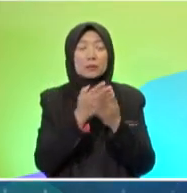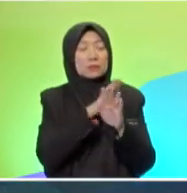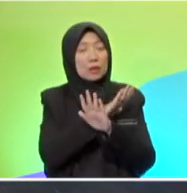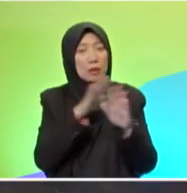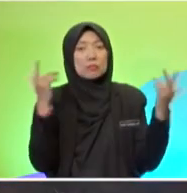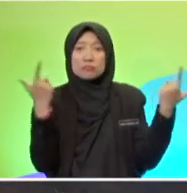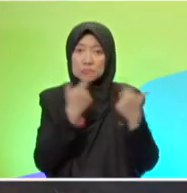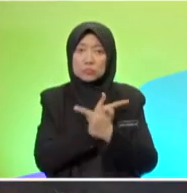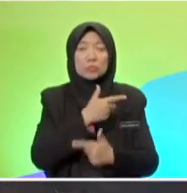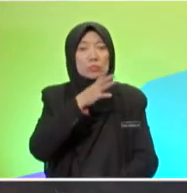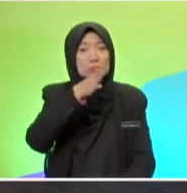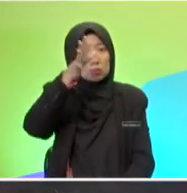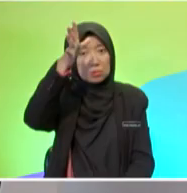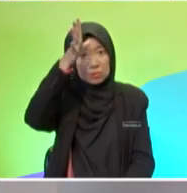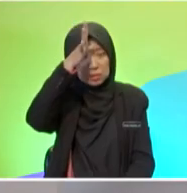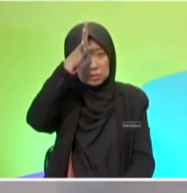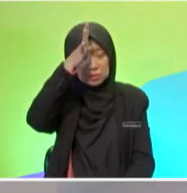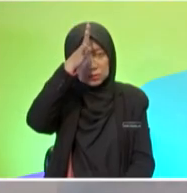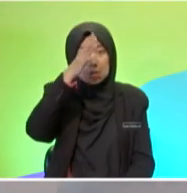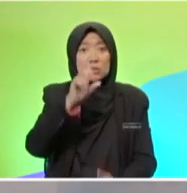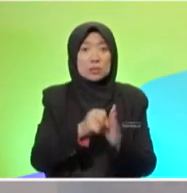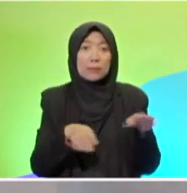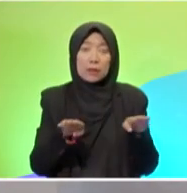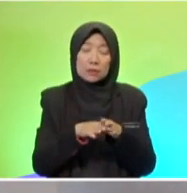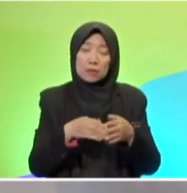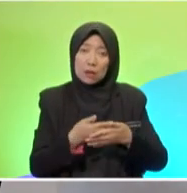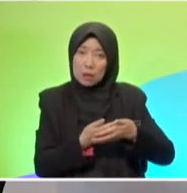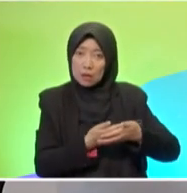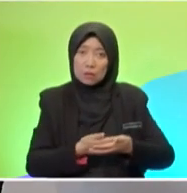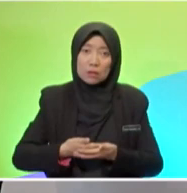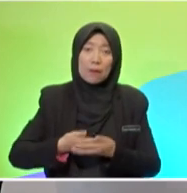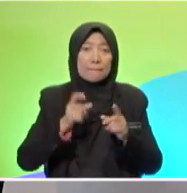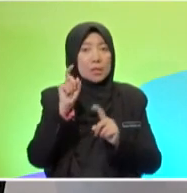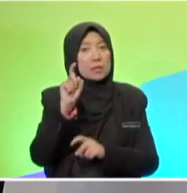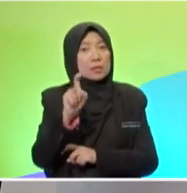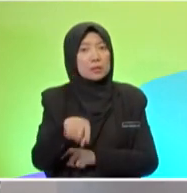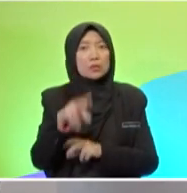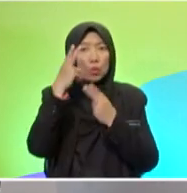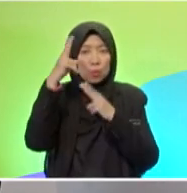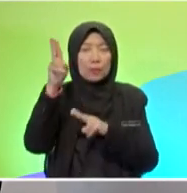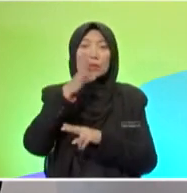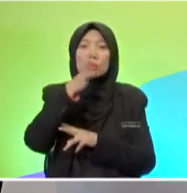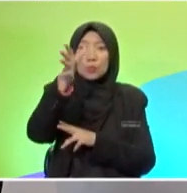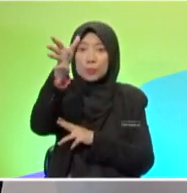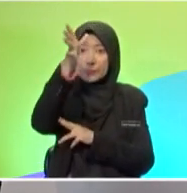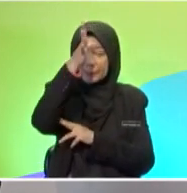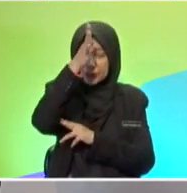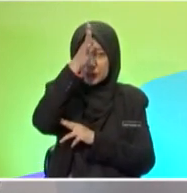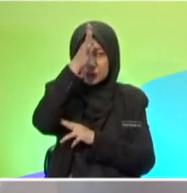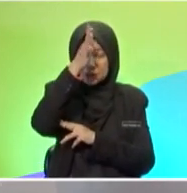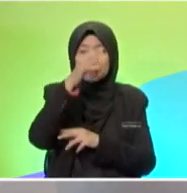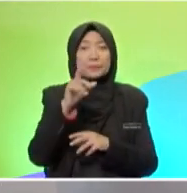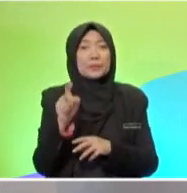tadi betul Kita sebagai anak nih kita kena belajar menghormati orang tua kita dapat dia masih yang sama kita kenal